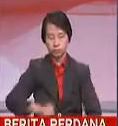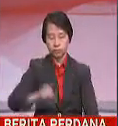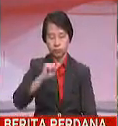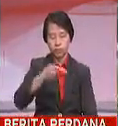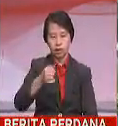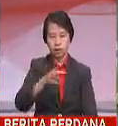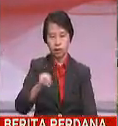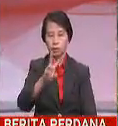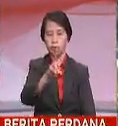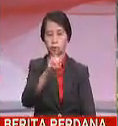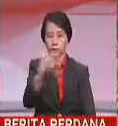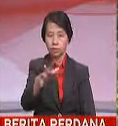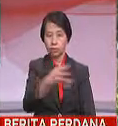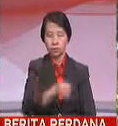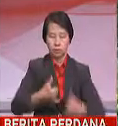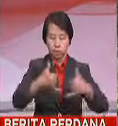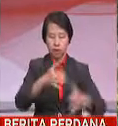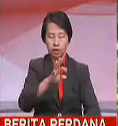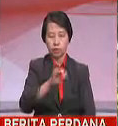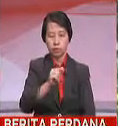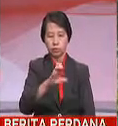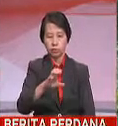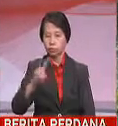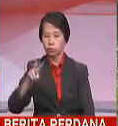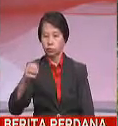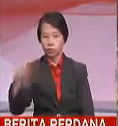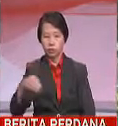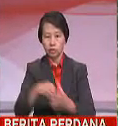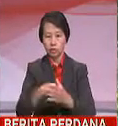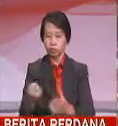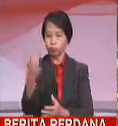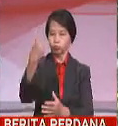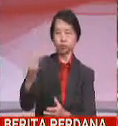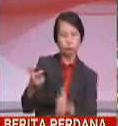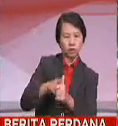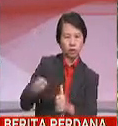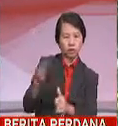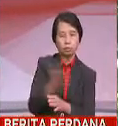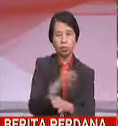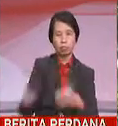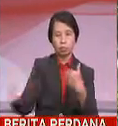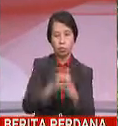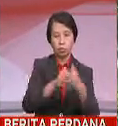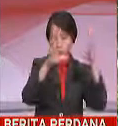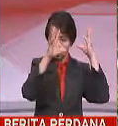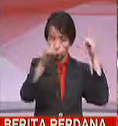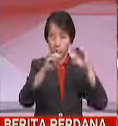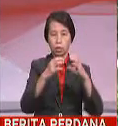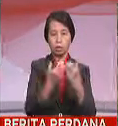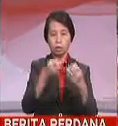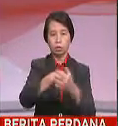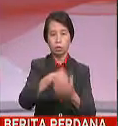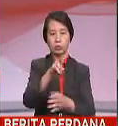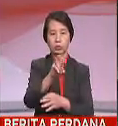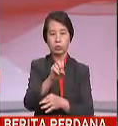Shah pada 201 serta Piala AFC 2015 dalam kemunculan pertama beliau sebelum kembali sebagai Duta kelab pada tahun